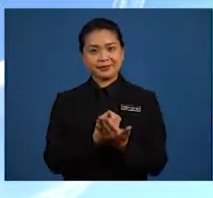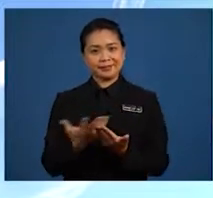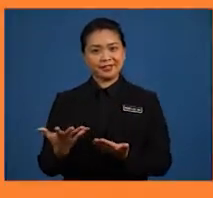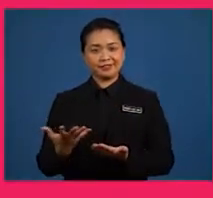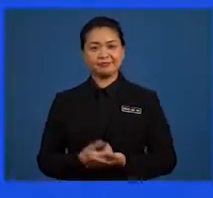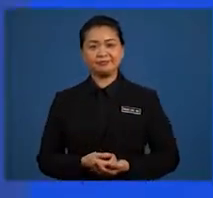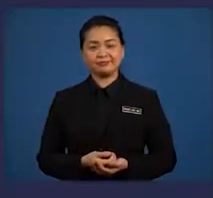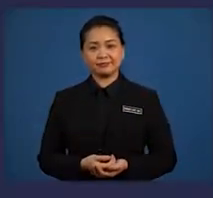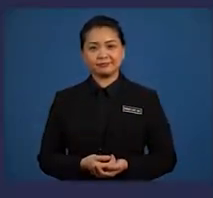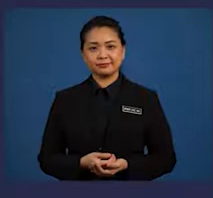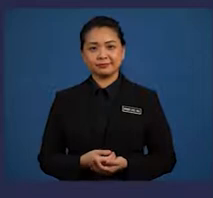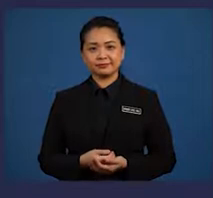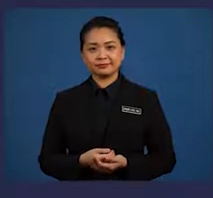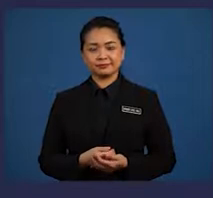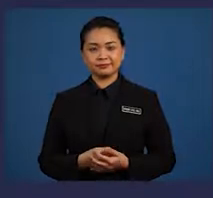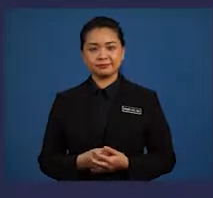media